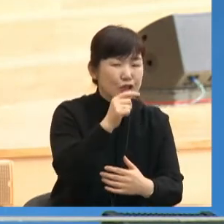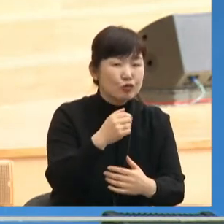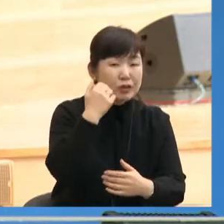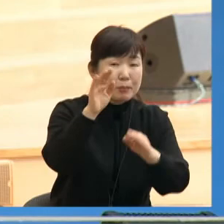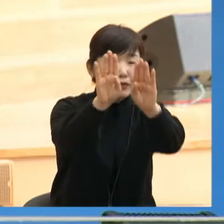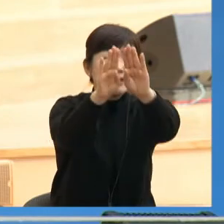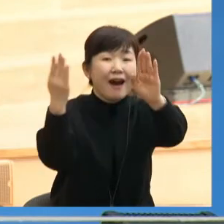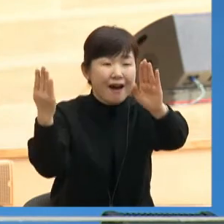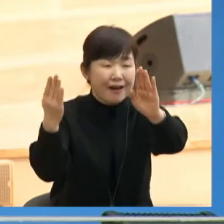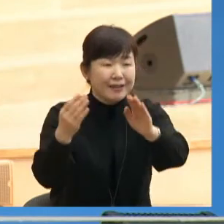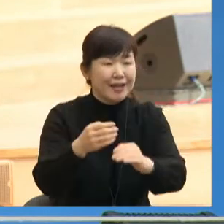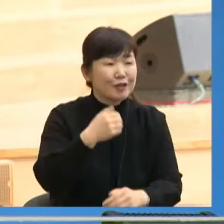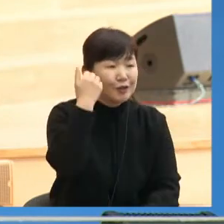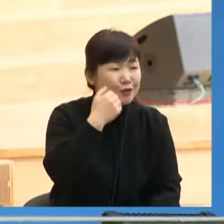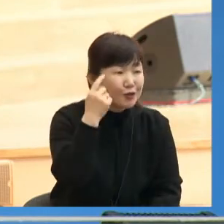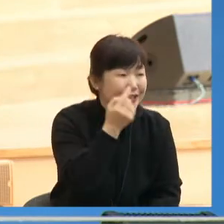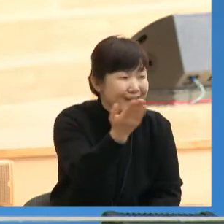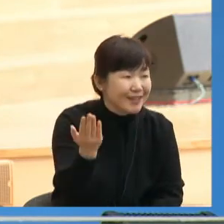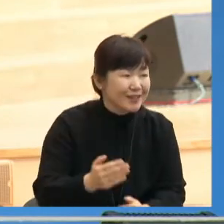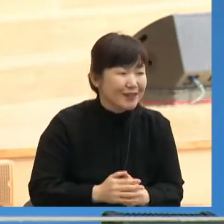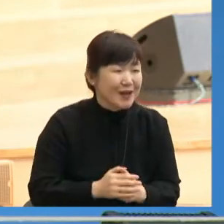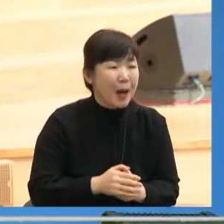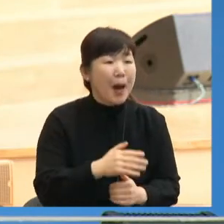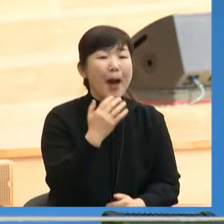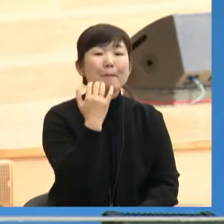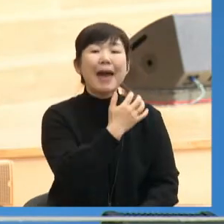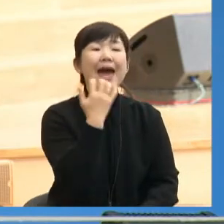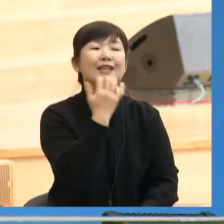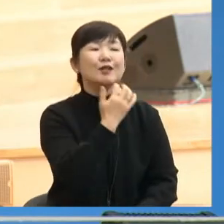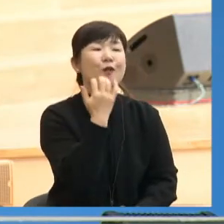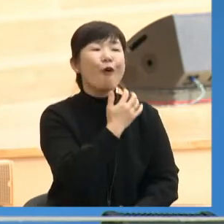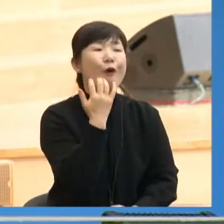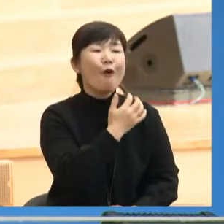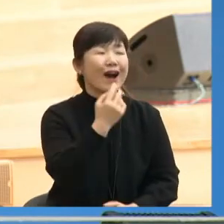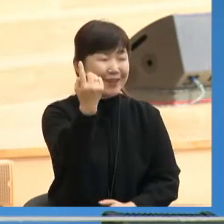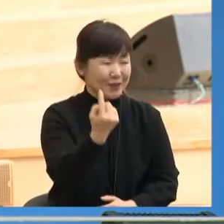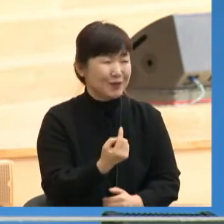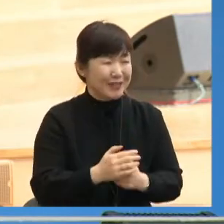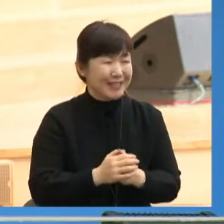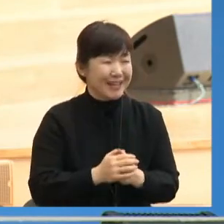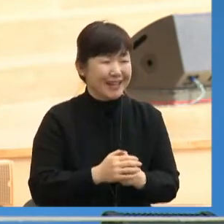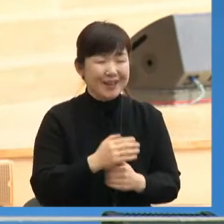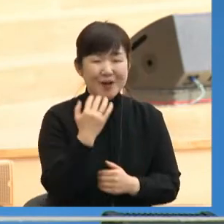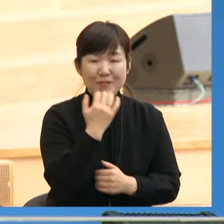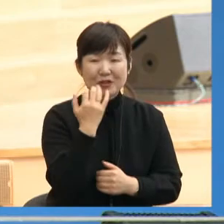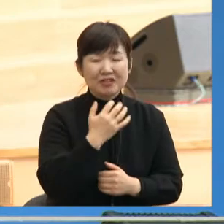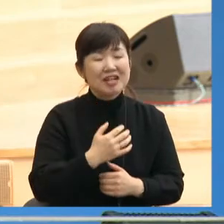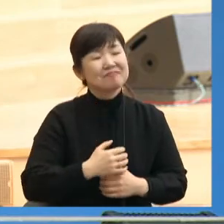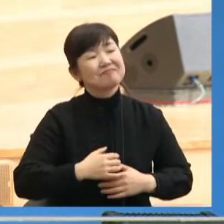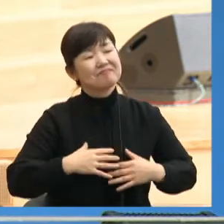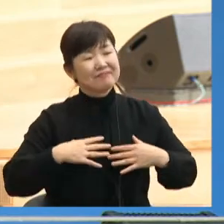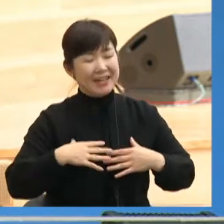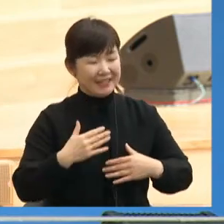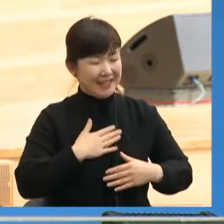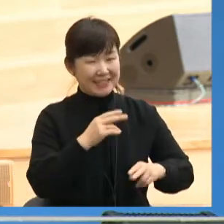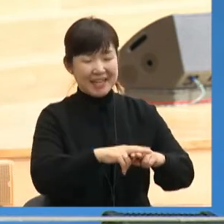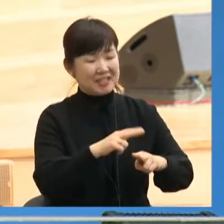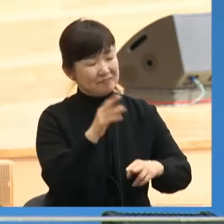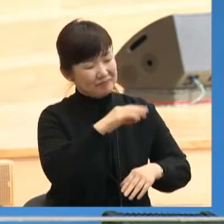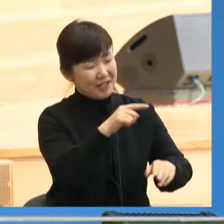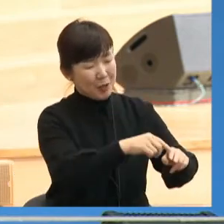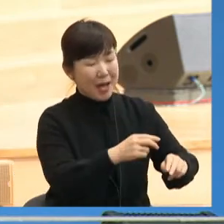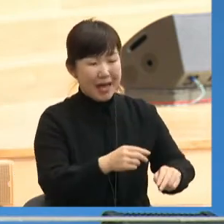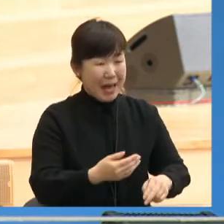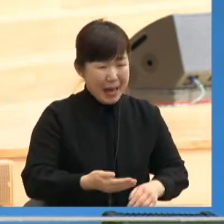딱 열리는데 여러분 누굴까요? 베드로가 들어오는 거예요. 이 베드로가 티를 내면서 자신의 자리를 앉으면서 음식을